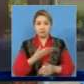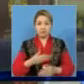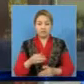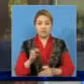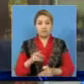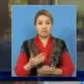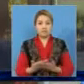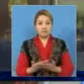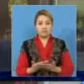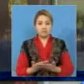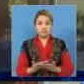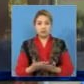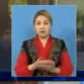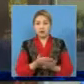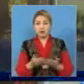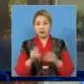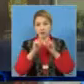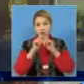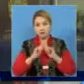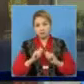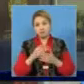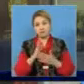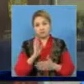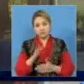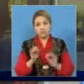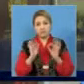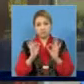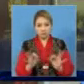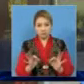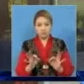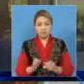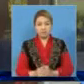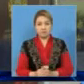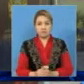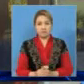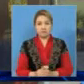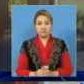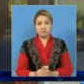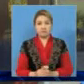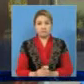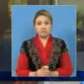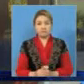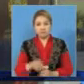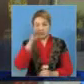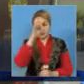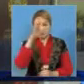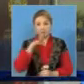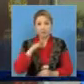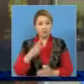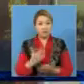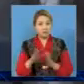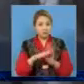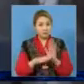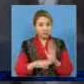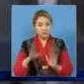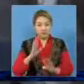агенттіктің тарапынан оларға ақы беру бар. Ол дұрыс. Бұл мәселе кәдімгі мына үкіметтің қаулысымен